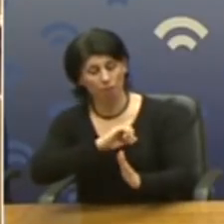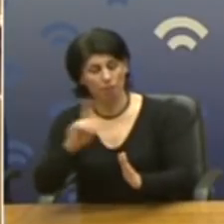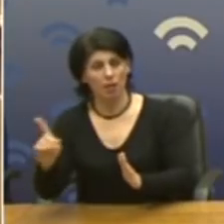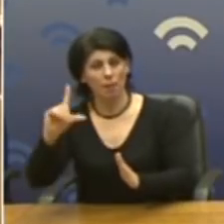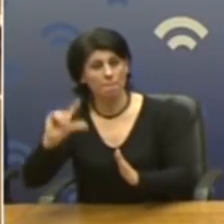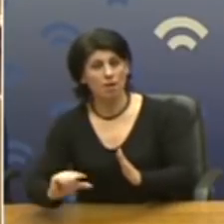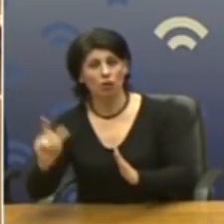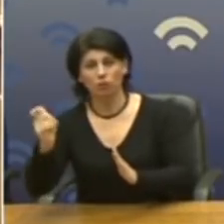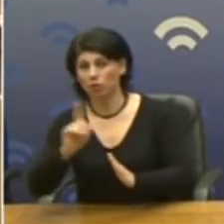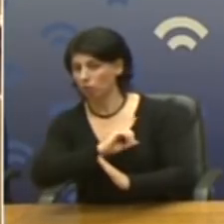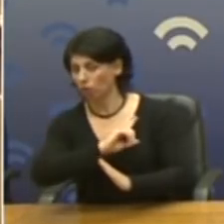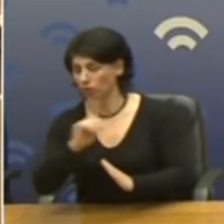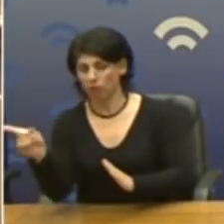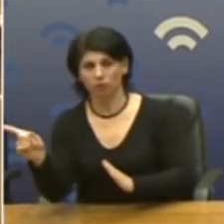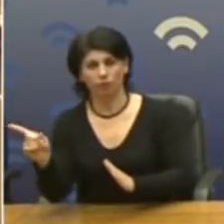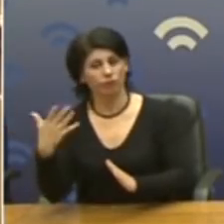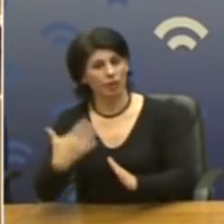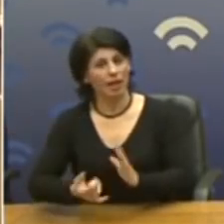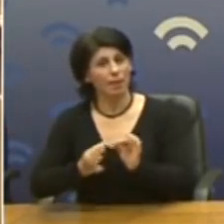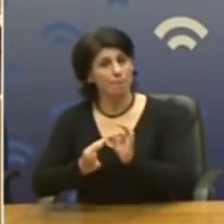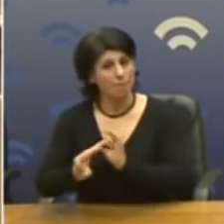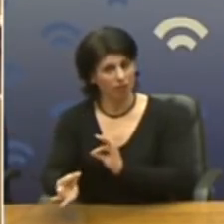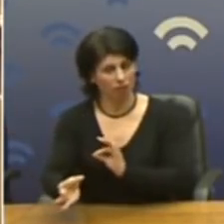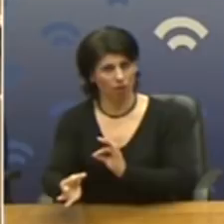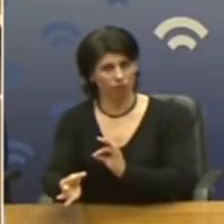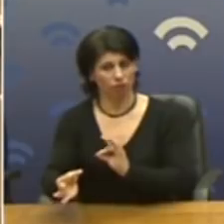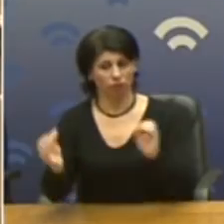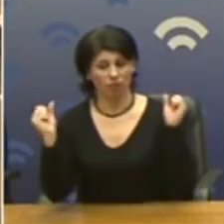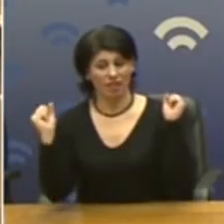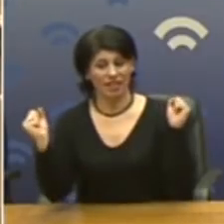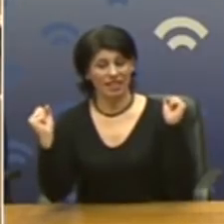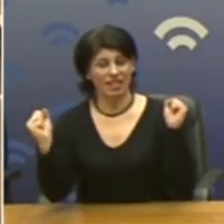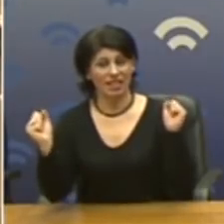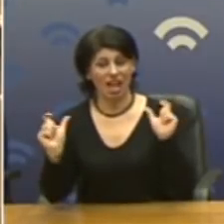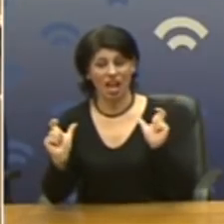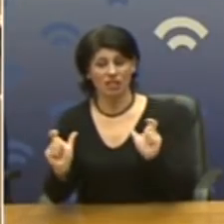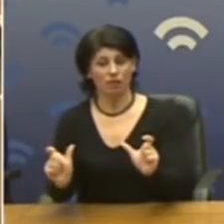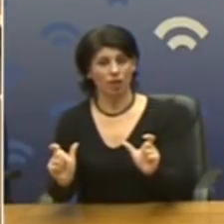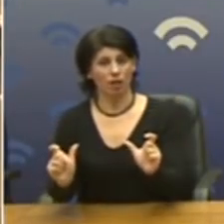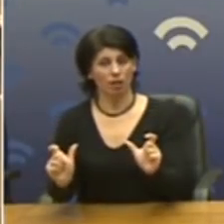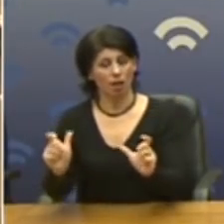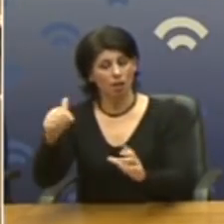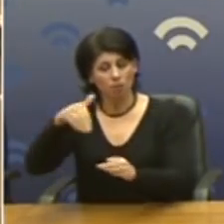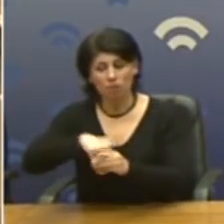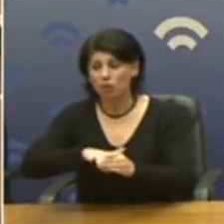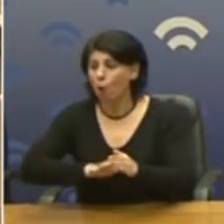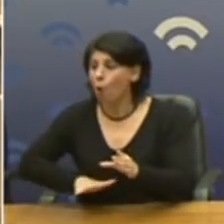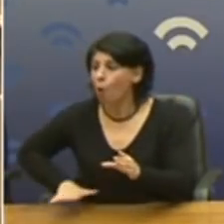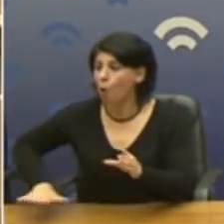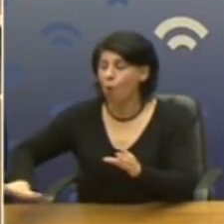μισθών, να πάρθουν τα απαραίτητα μέτρα υγιεινής και ασφάλειας μέσα σε όλες τις